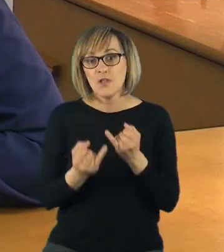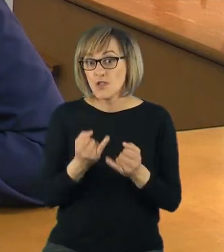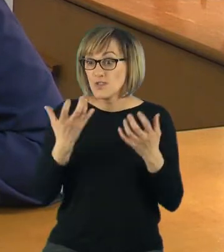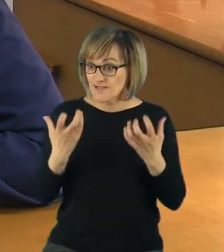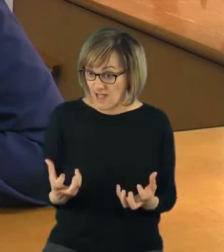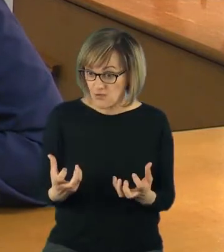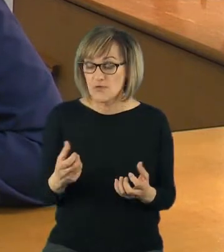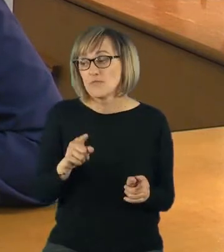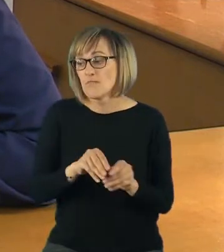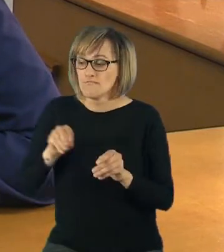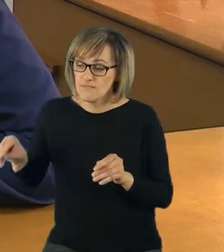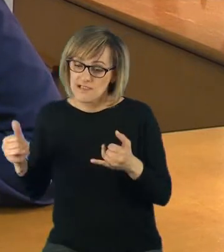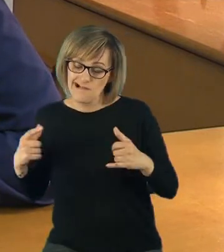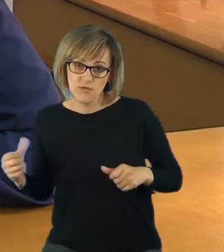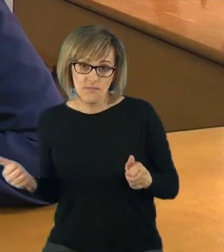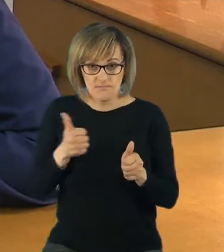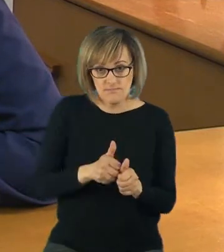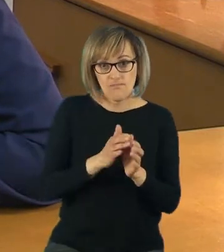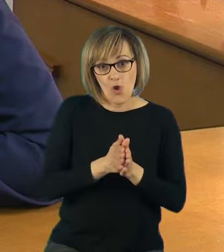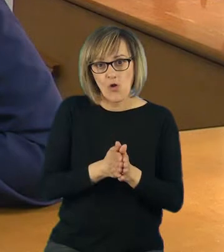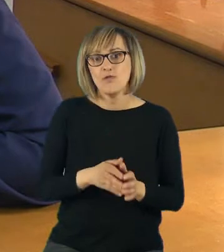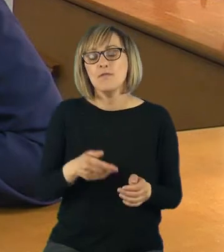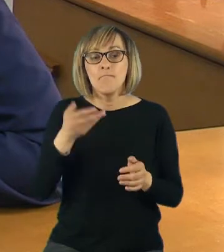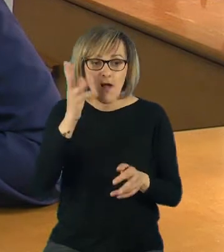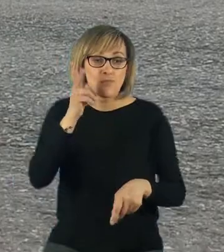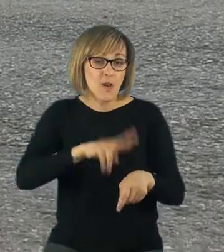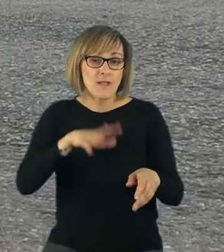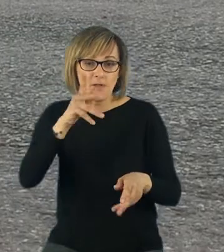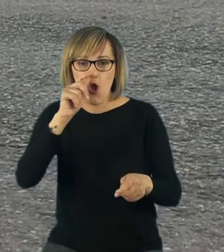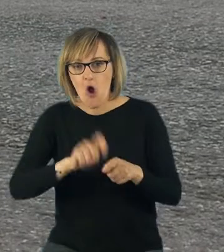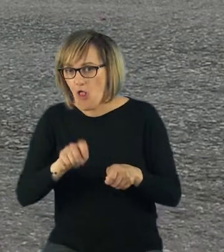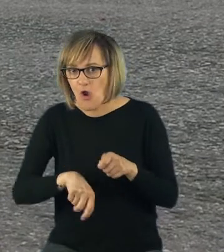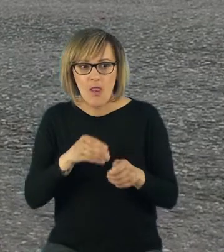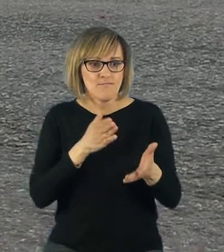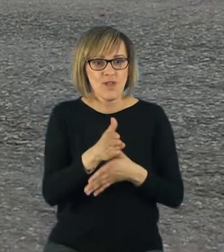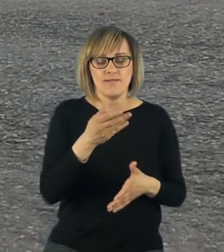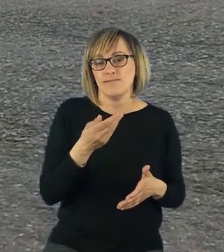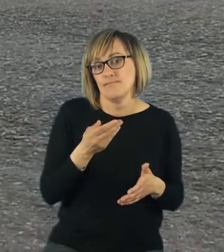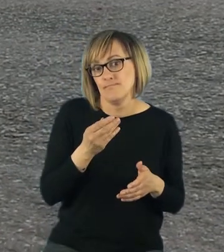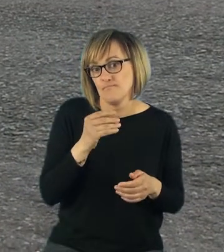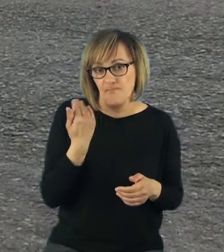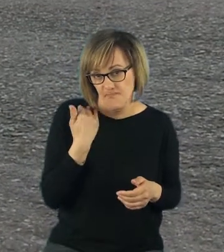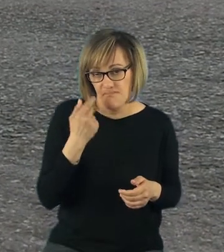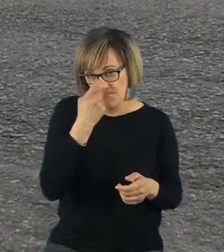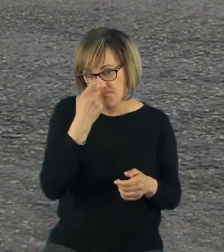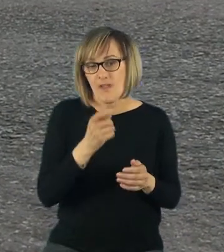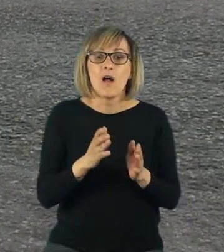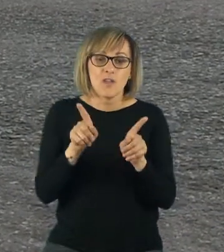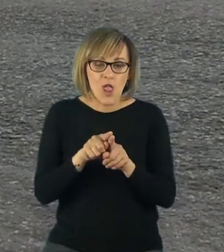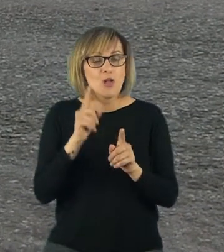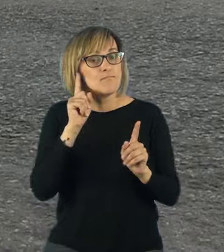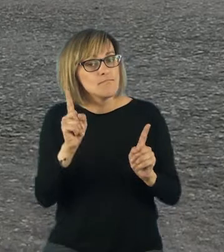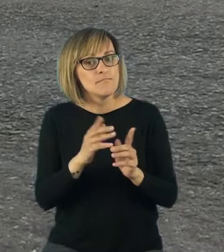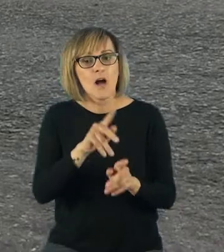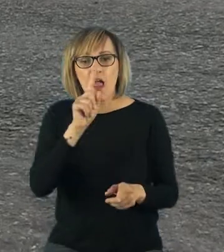biesiady. Trzeźwość bowiem może, może nas także ustrzec od tragedii. Oczywiście wszyscy kierowcy powinni